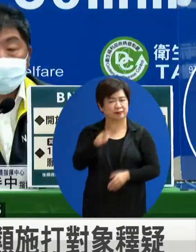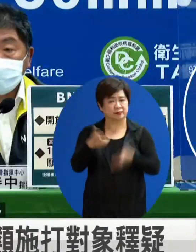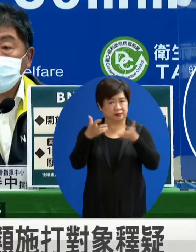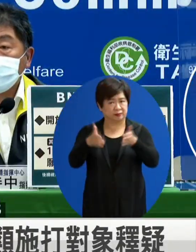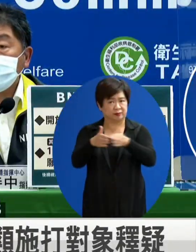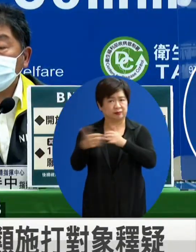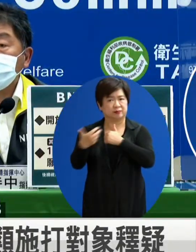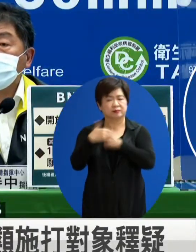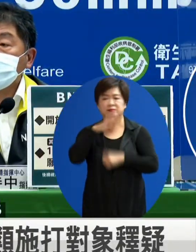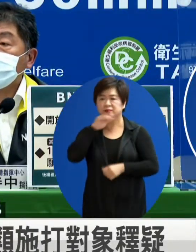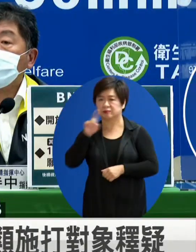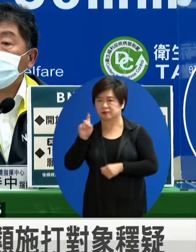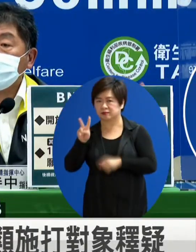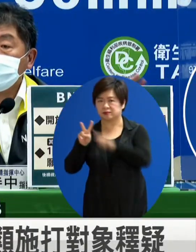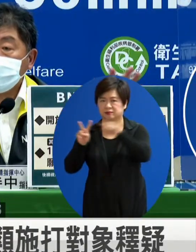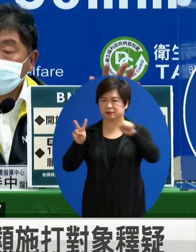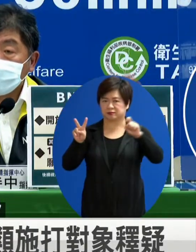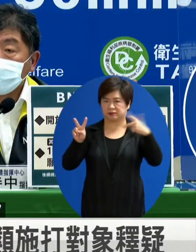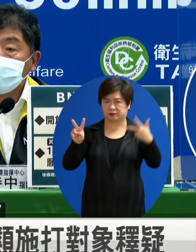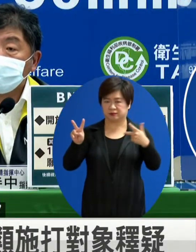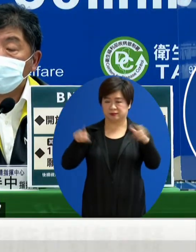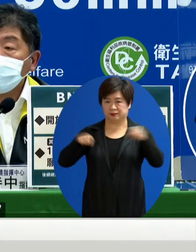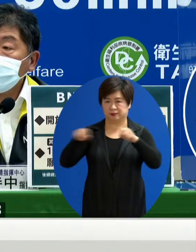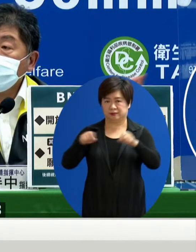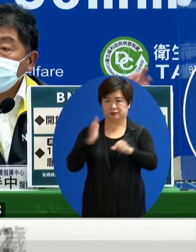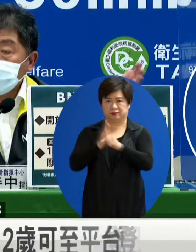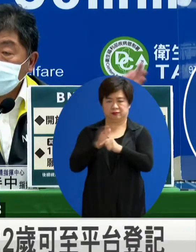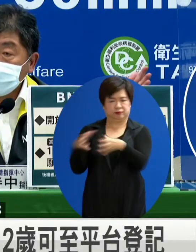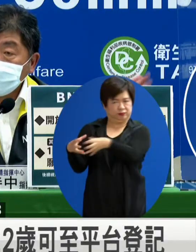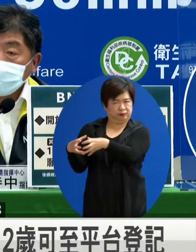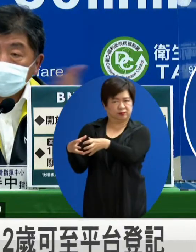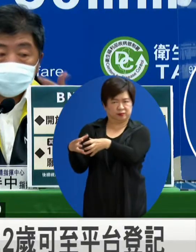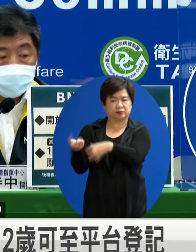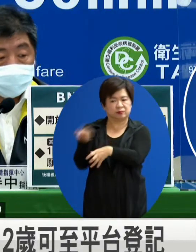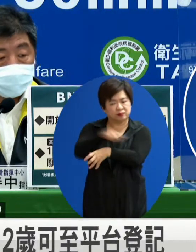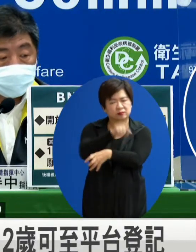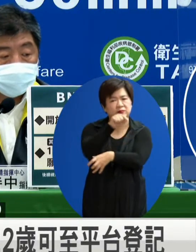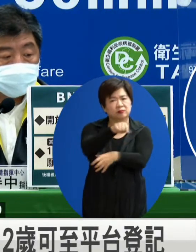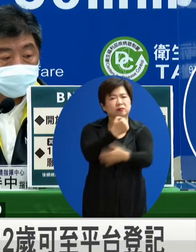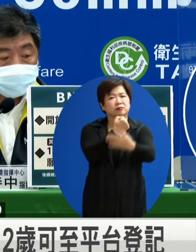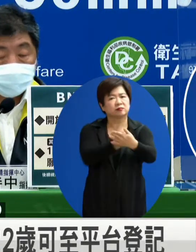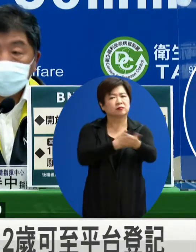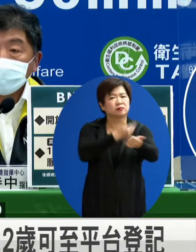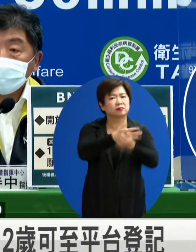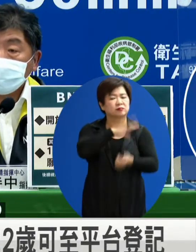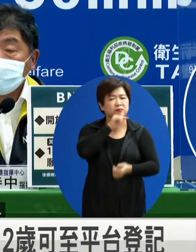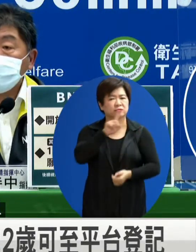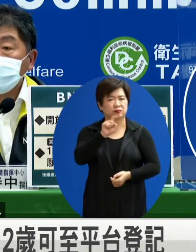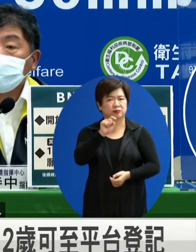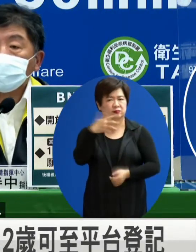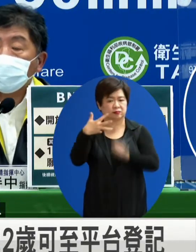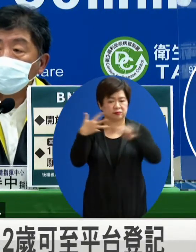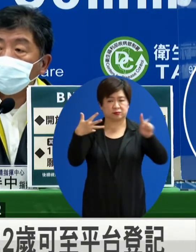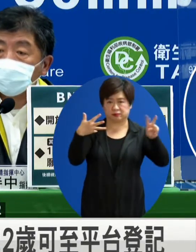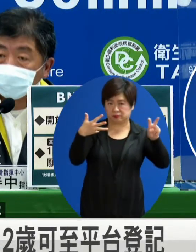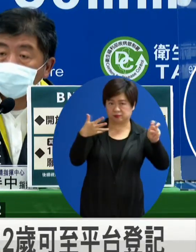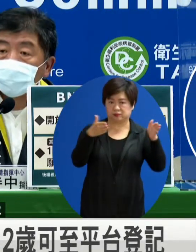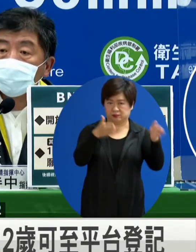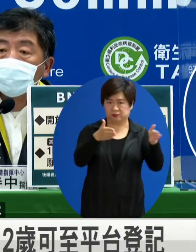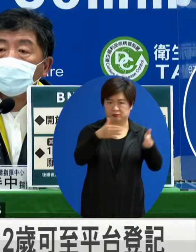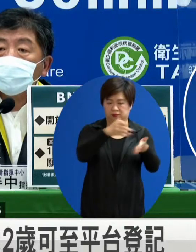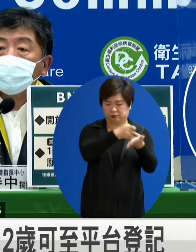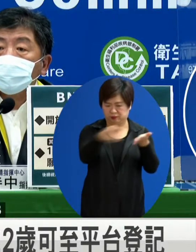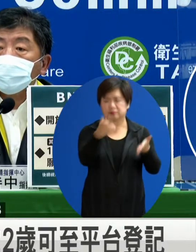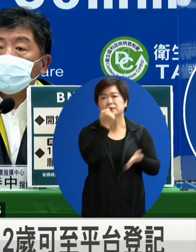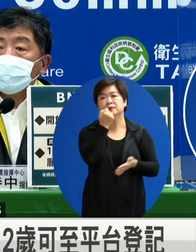说，12、17岁，这是我们计划性的施打一部分，然后剩下的疫苗我们会开放给18到22岁的来做